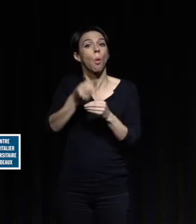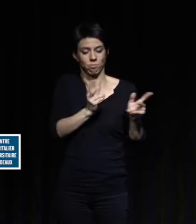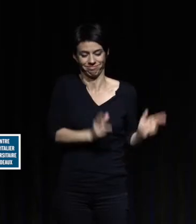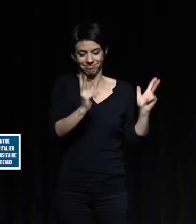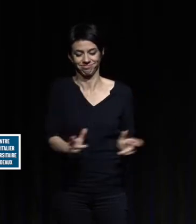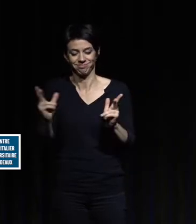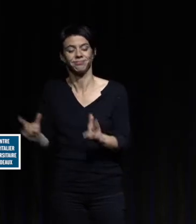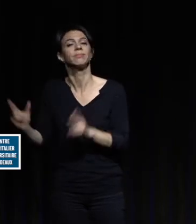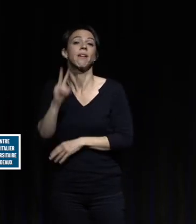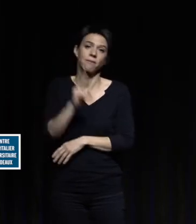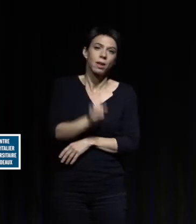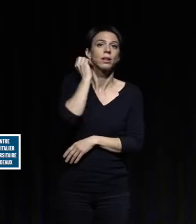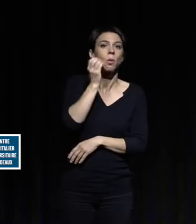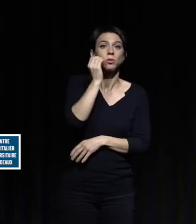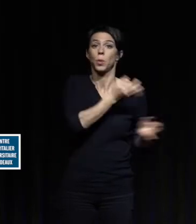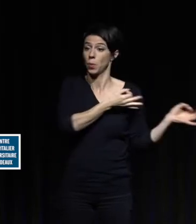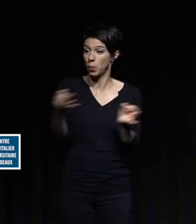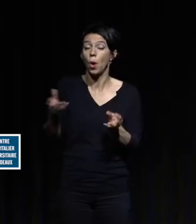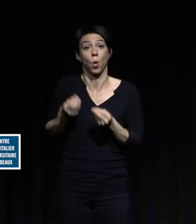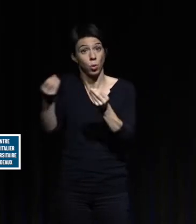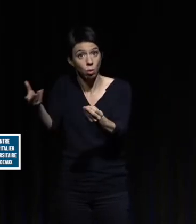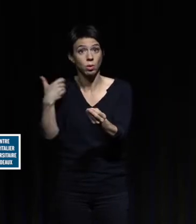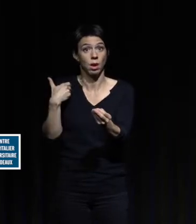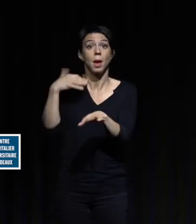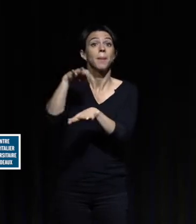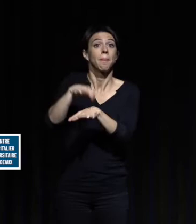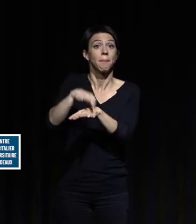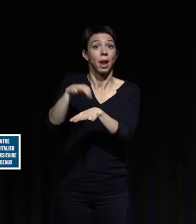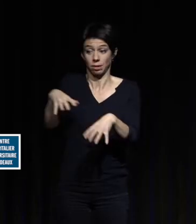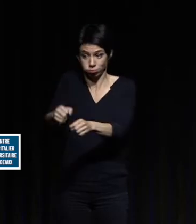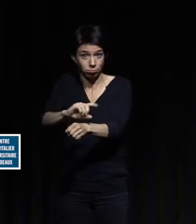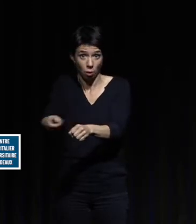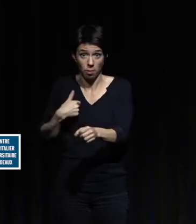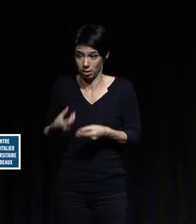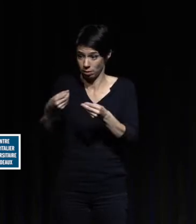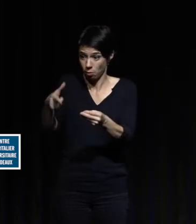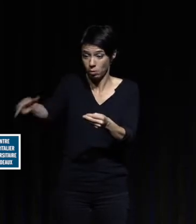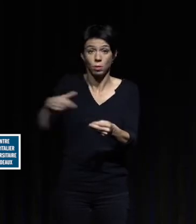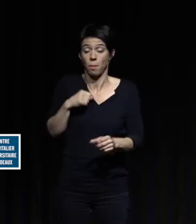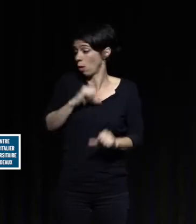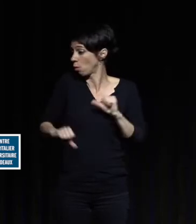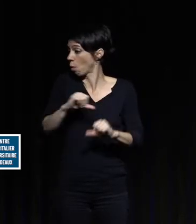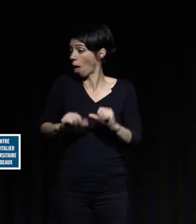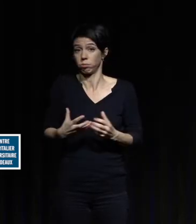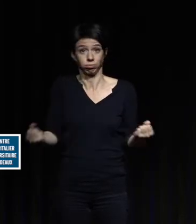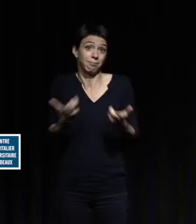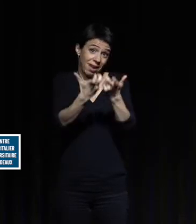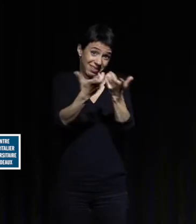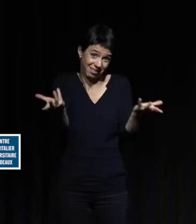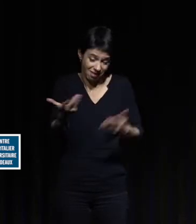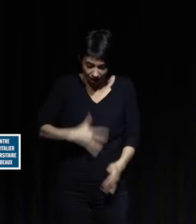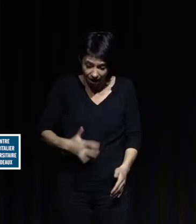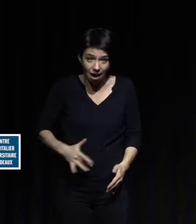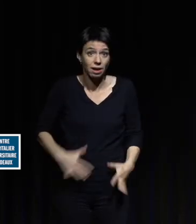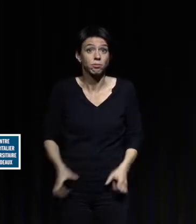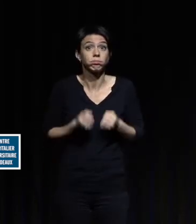être plus efficace, pas forcément sur la maladie, mais sur les symptômes, puisqu'une femme qui prendra ces produits en continu n'aura plus de règles. Évidemment que si elle a